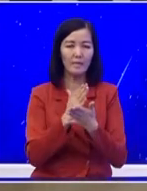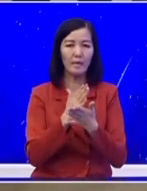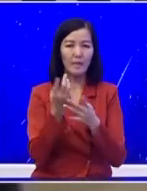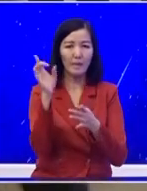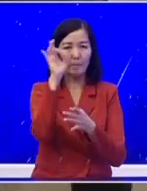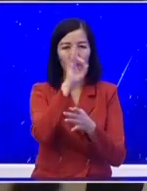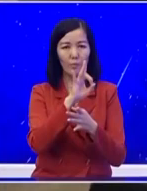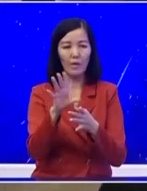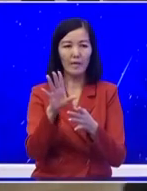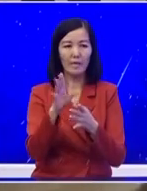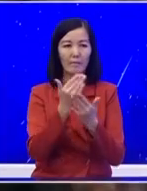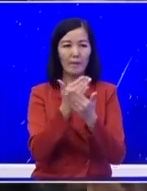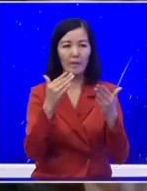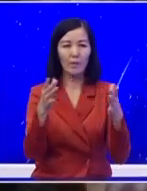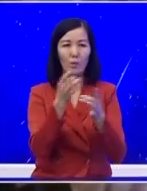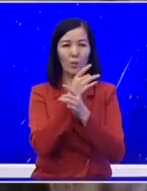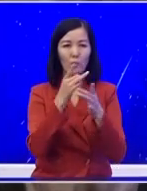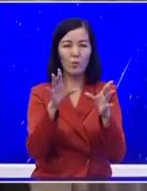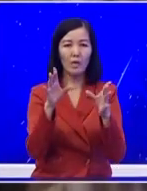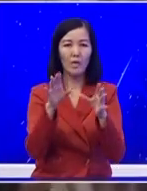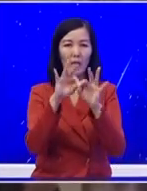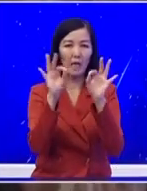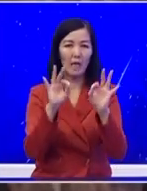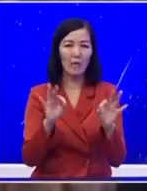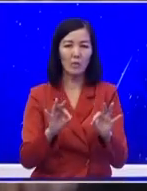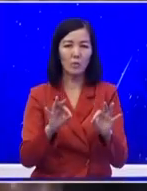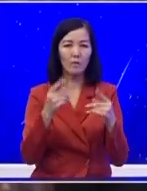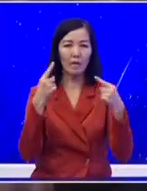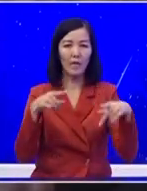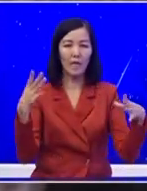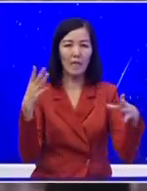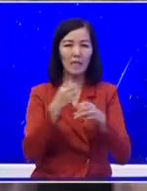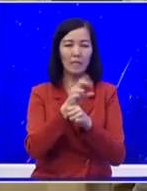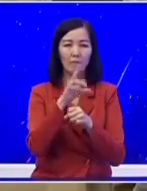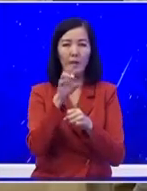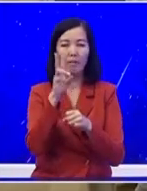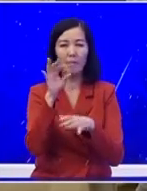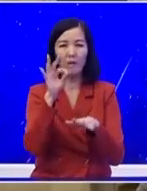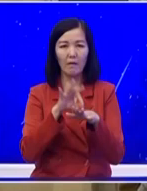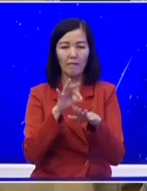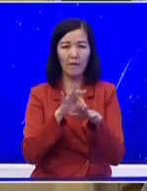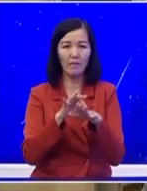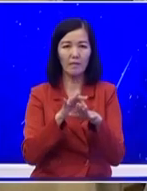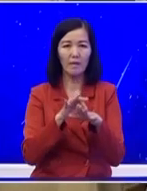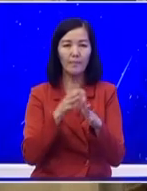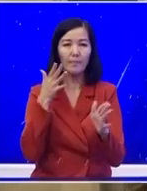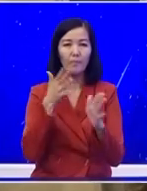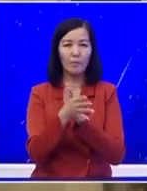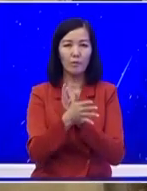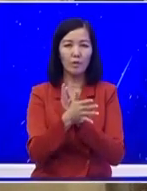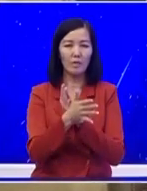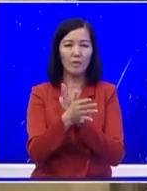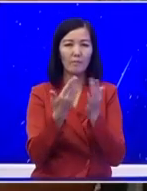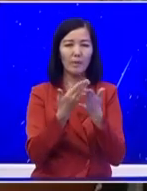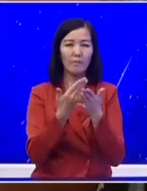популярными знаковыми предметами культуры и искусства. Кризис, причиной которого стала пандемия коронавирусной инфекции, нанесла бюджету музея